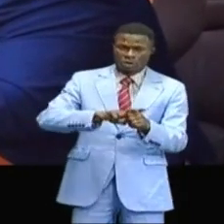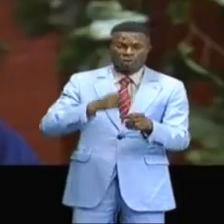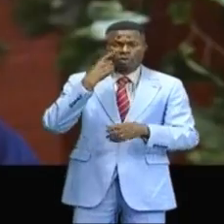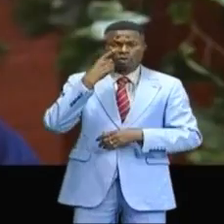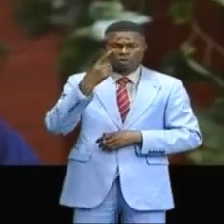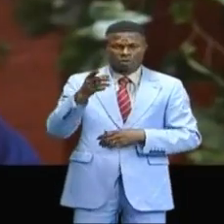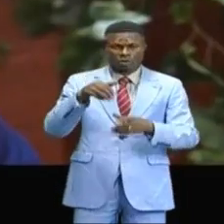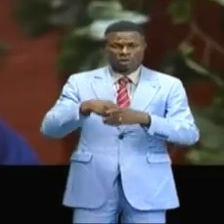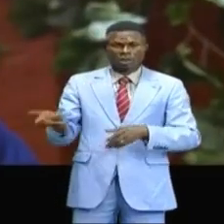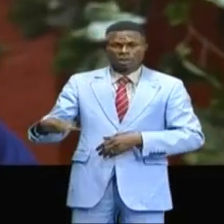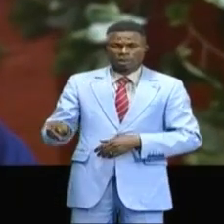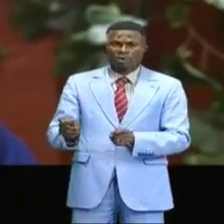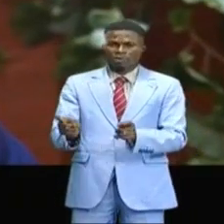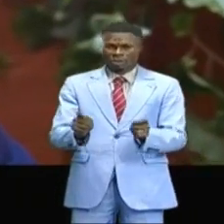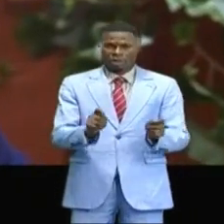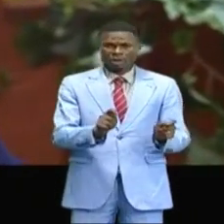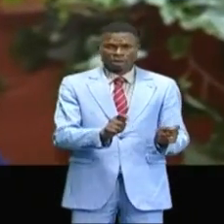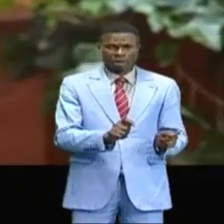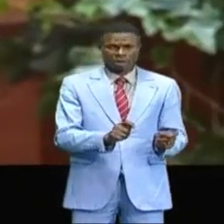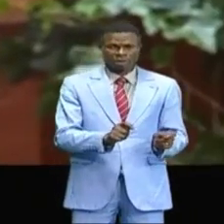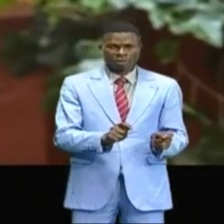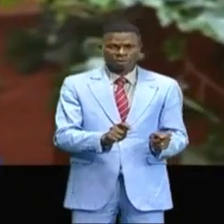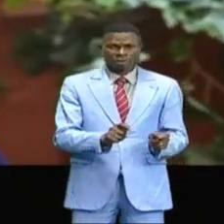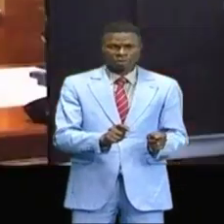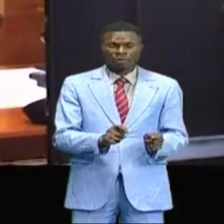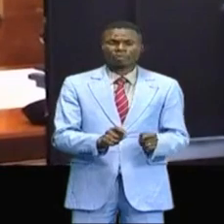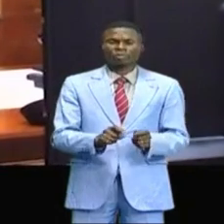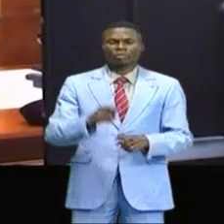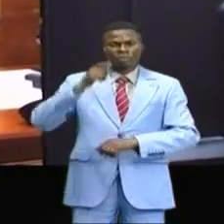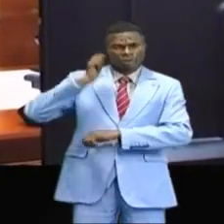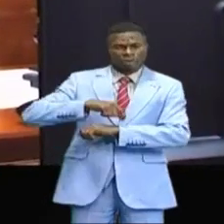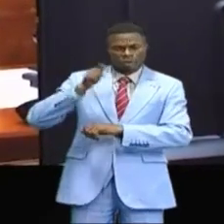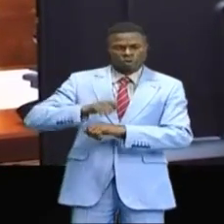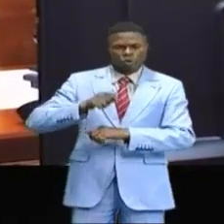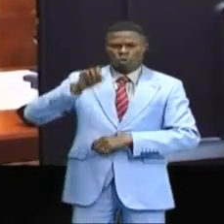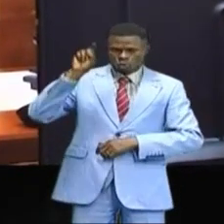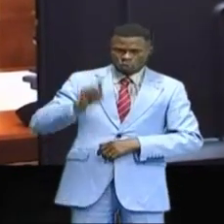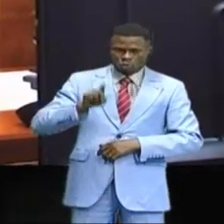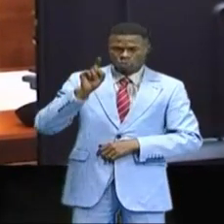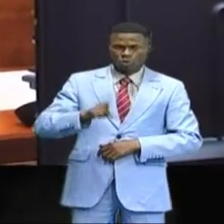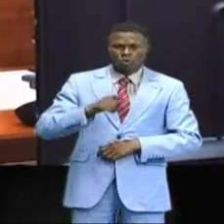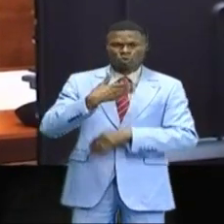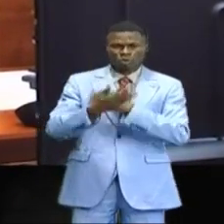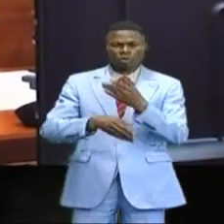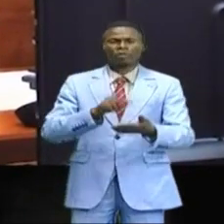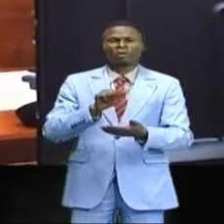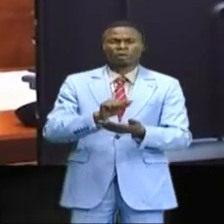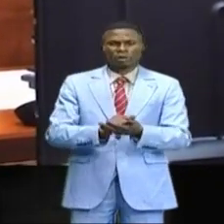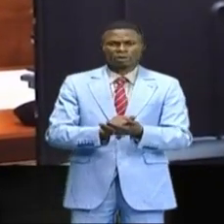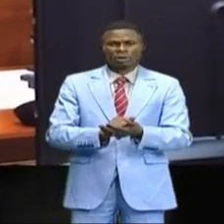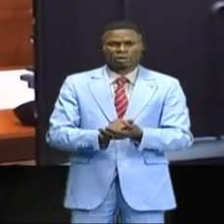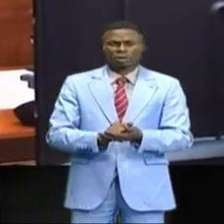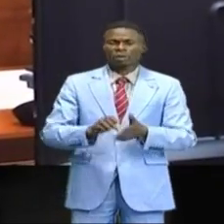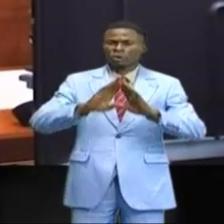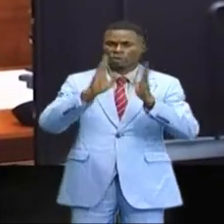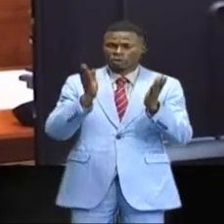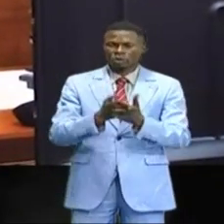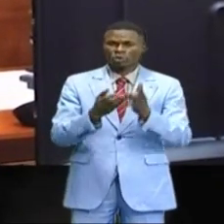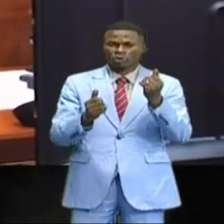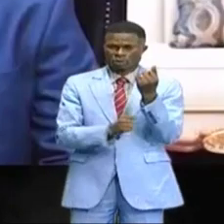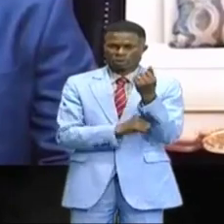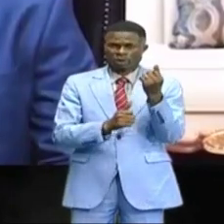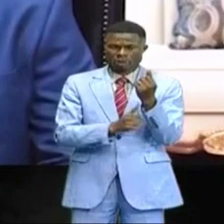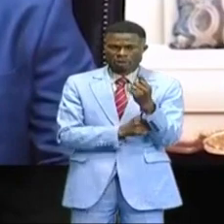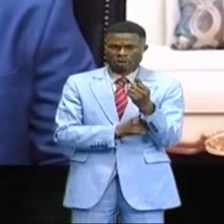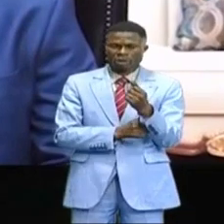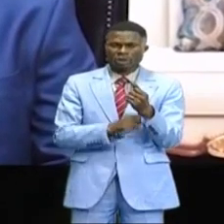dans la province du Tanganyika. Justice doit impérativement être faite pour toutes les victimes